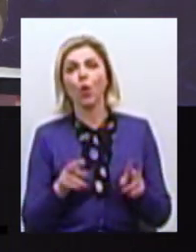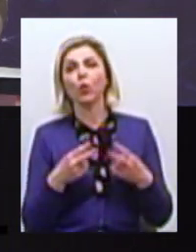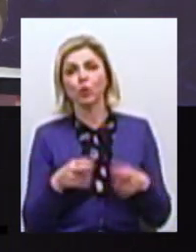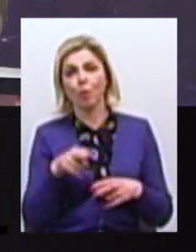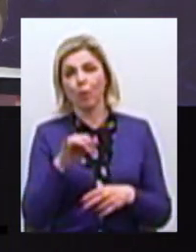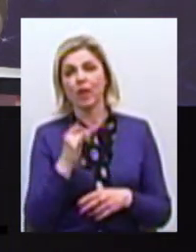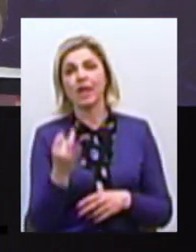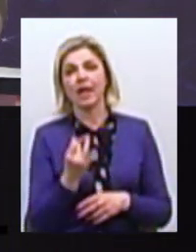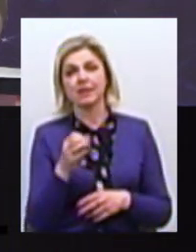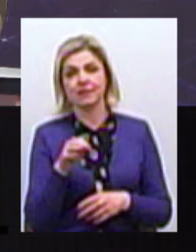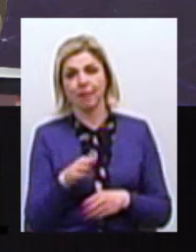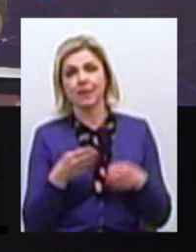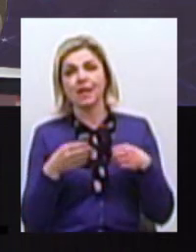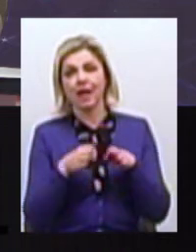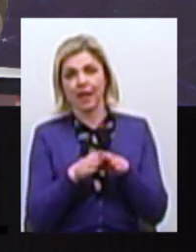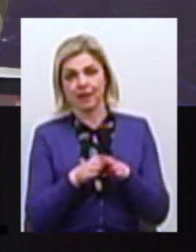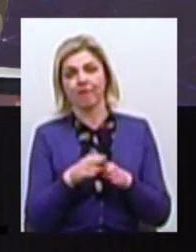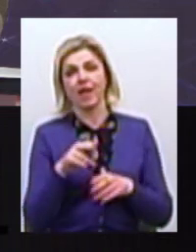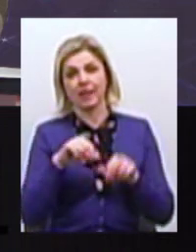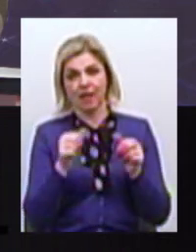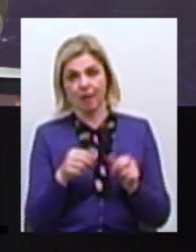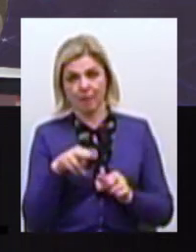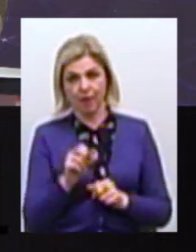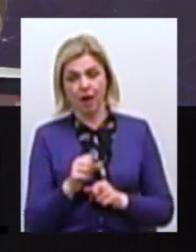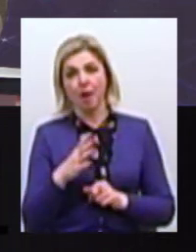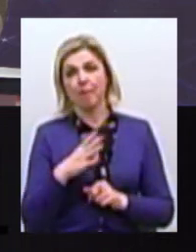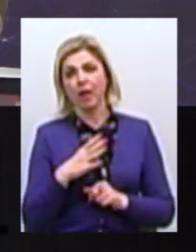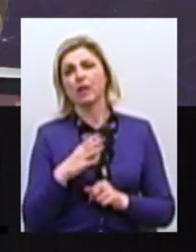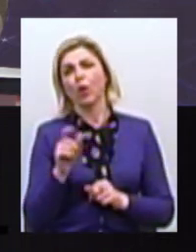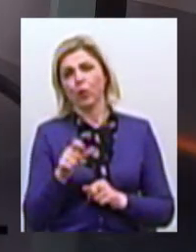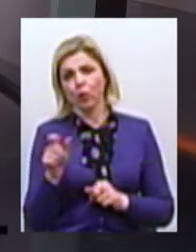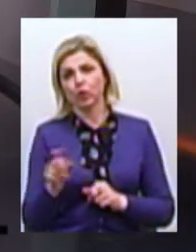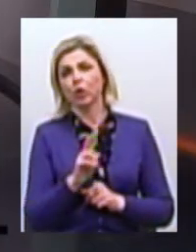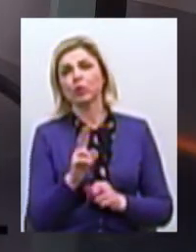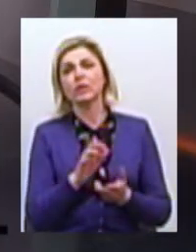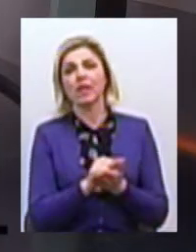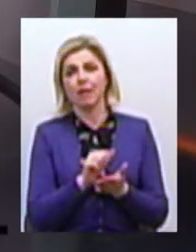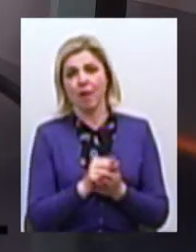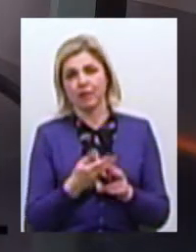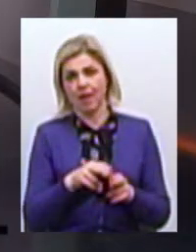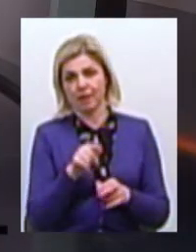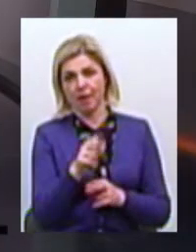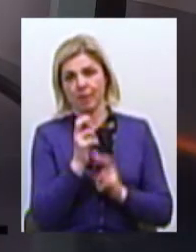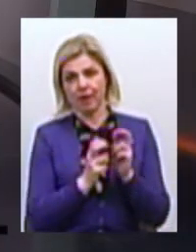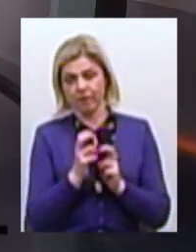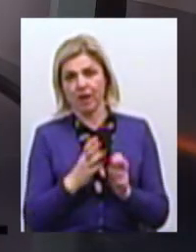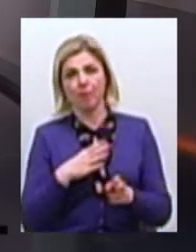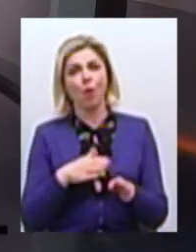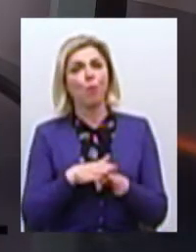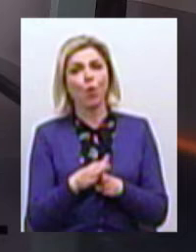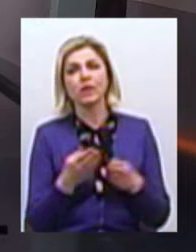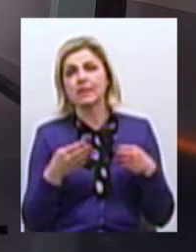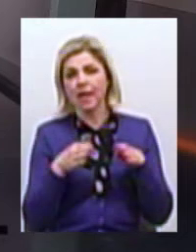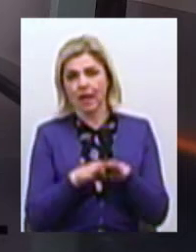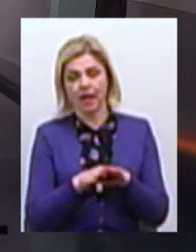типа. То есть был круг людей, которые были вхожи, каким-то образом занимались этим предприятием и так далее. Оно было полностью закрыто и не